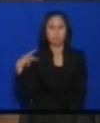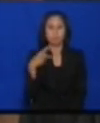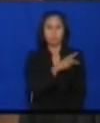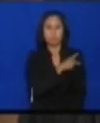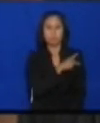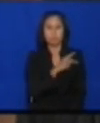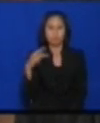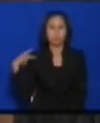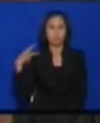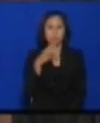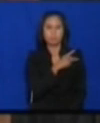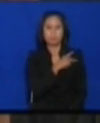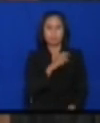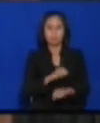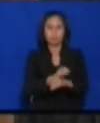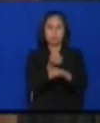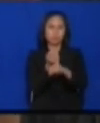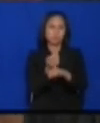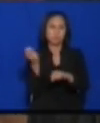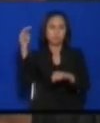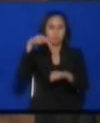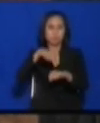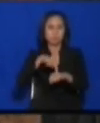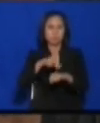diruangan ini dalam kondisi sehat walafiat